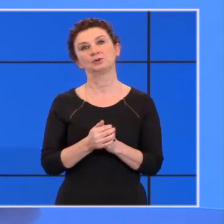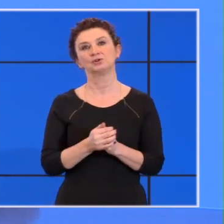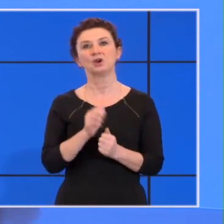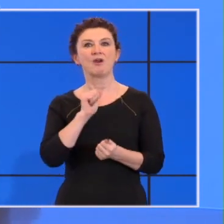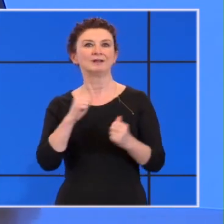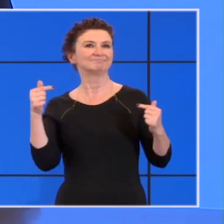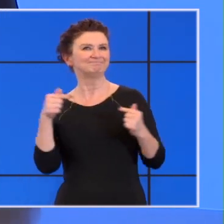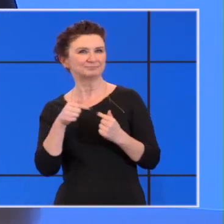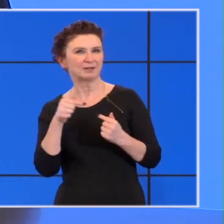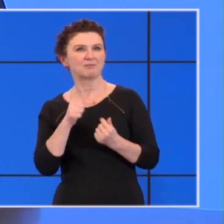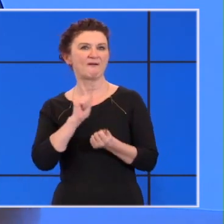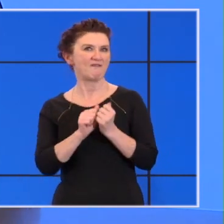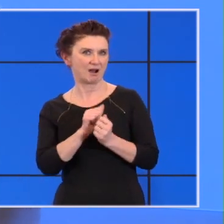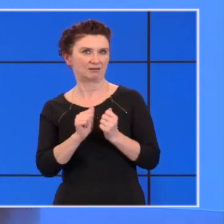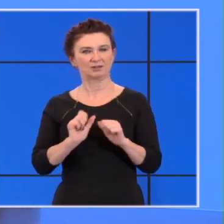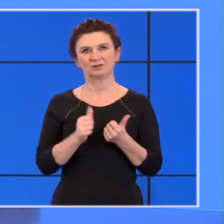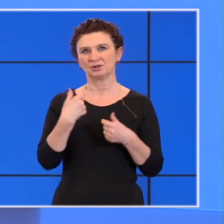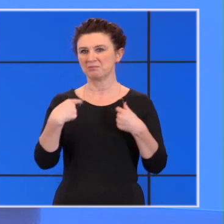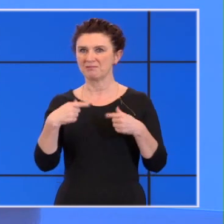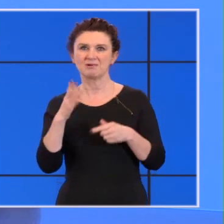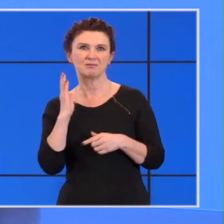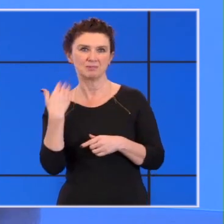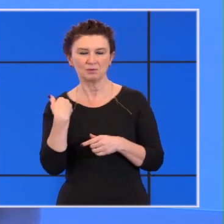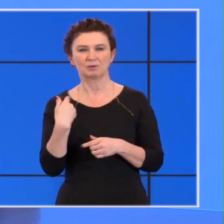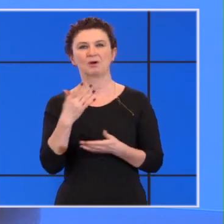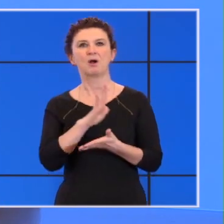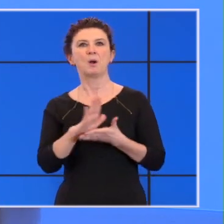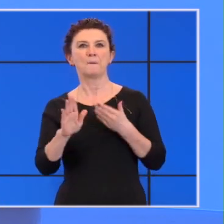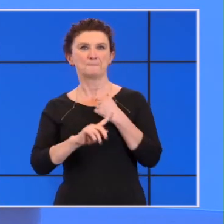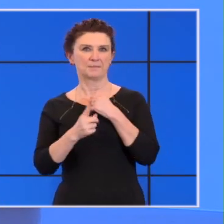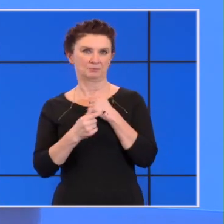chorobą cywilizacyjną. Dotyczy w Polsce ponad 1,5 miliona par.